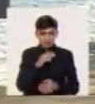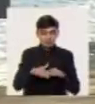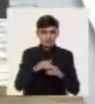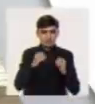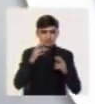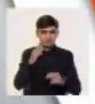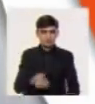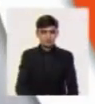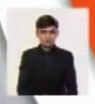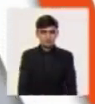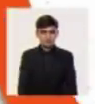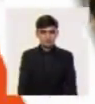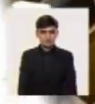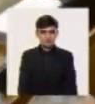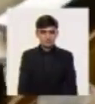болмақ?